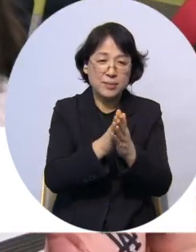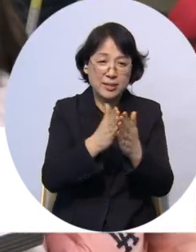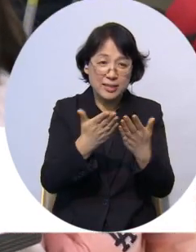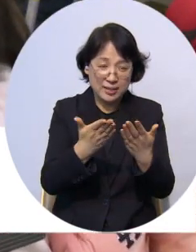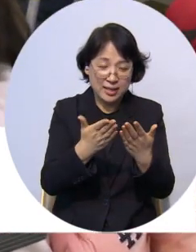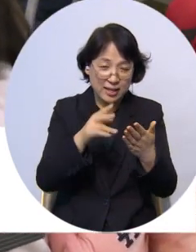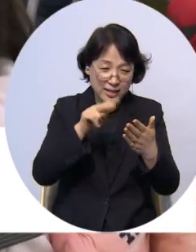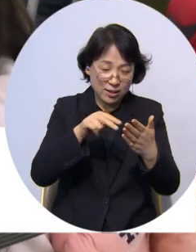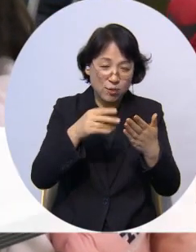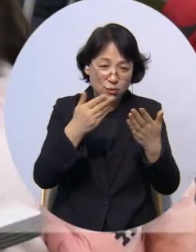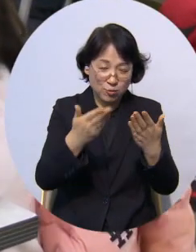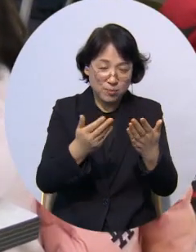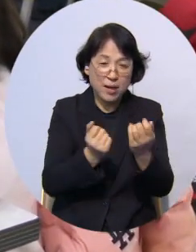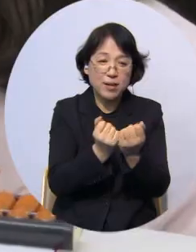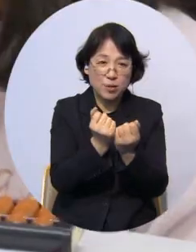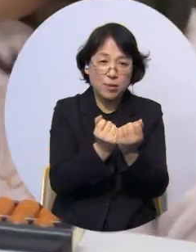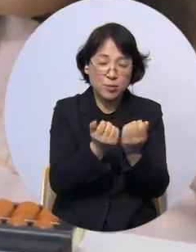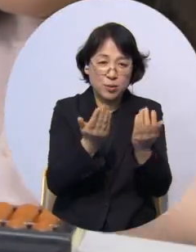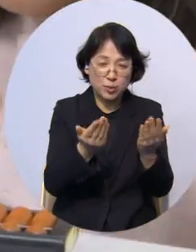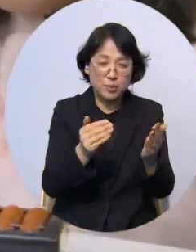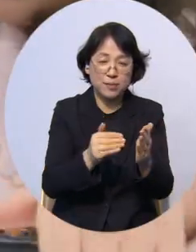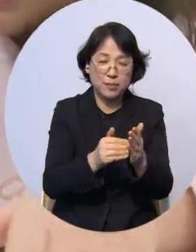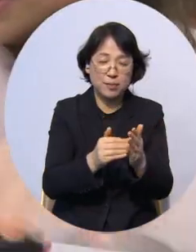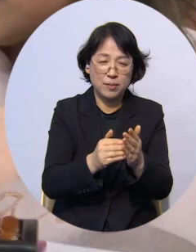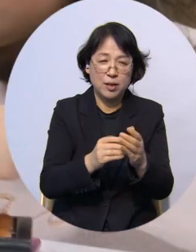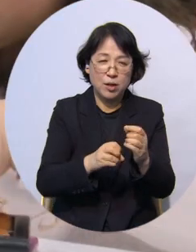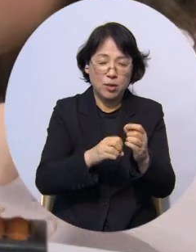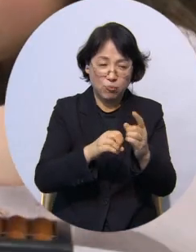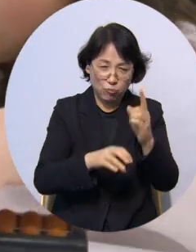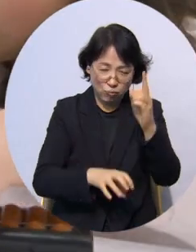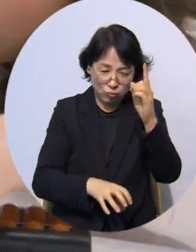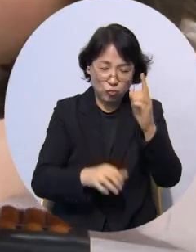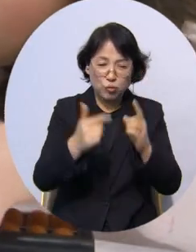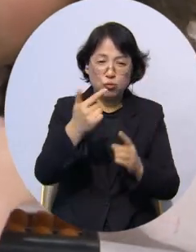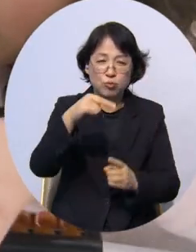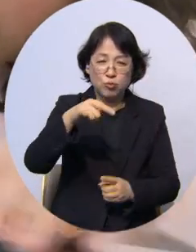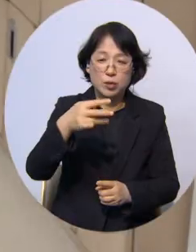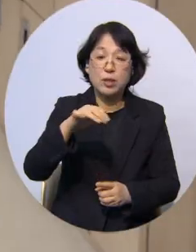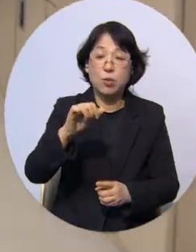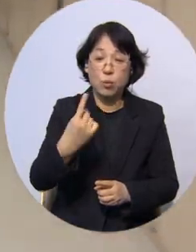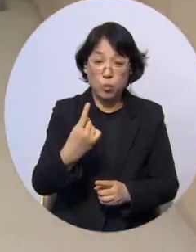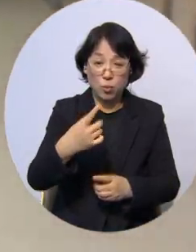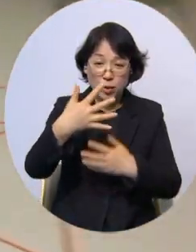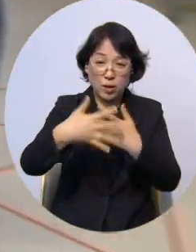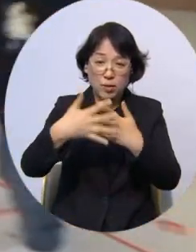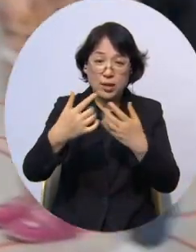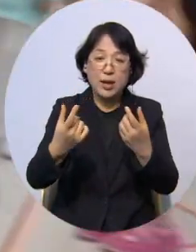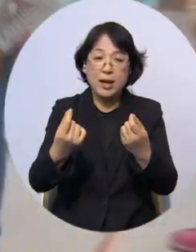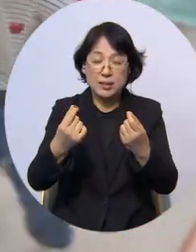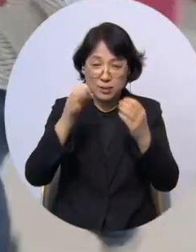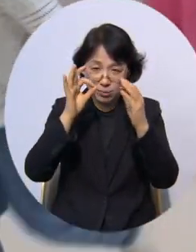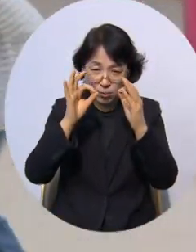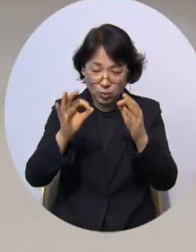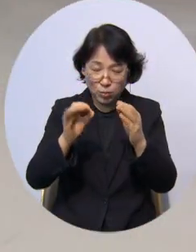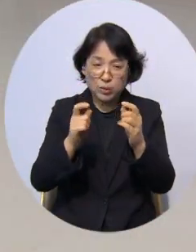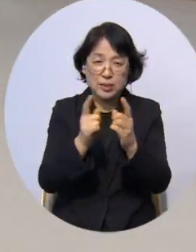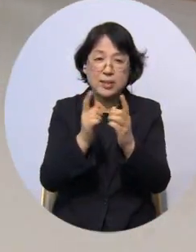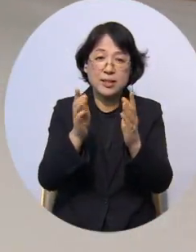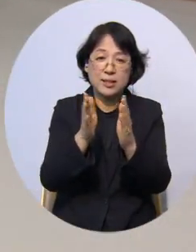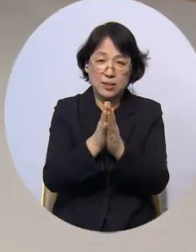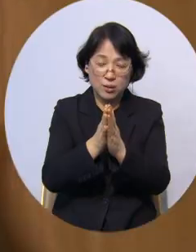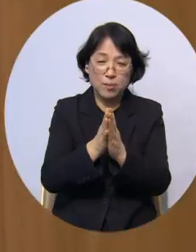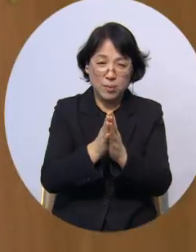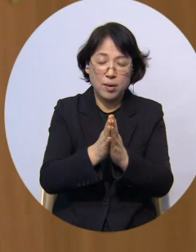설명했습니다 국내 최초 우주 발사체인 누리오 발사 영상도 함께 시청한 뒤 아이들과 직접 누리 모을